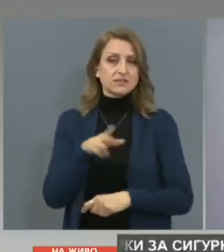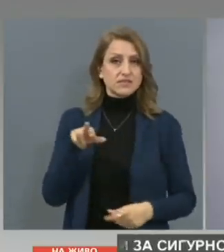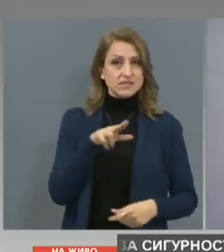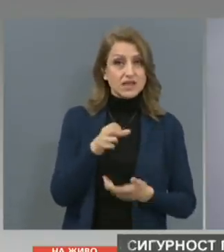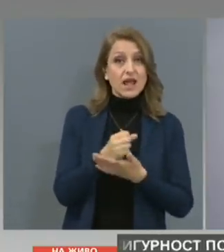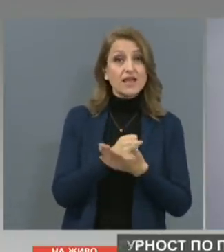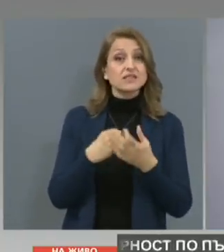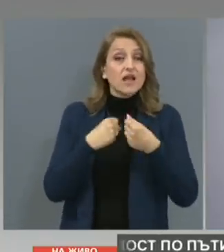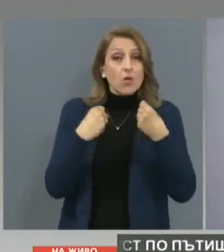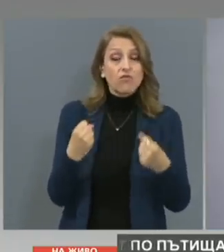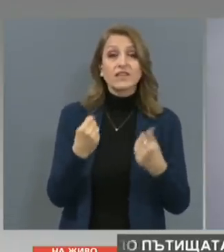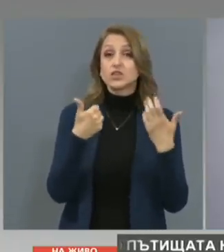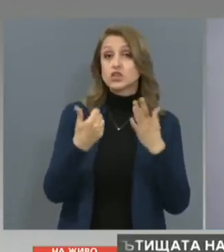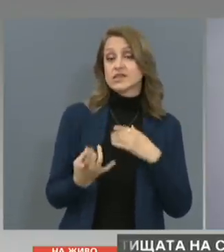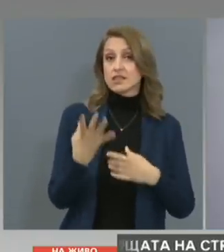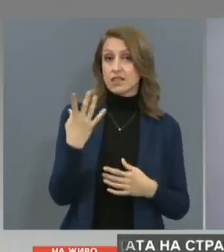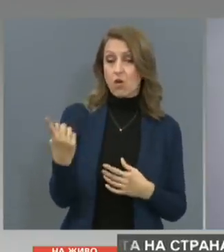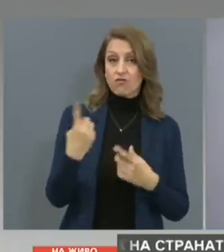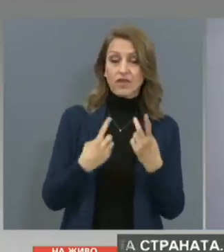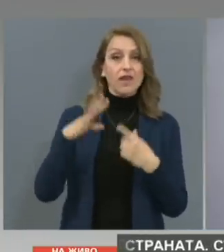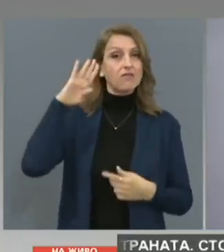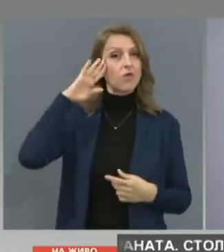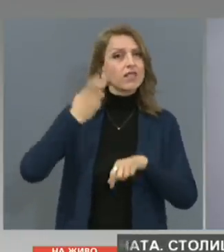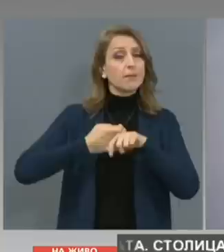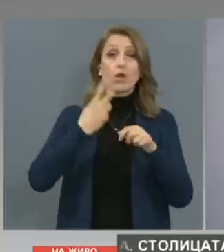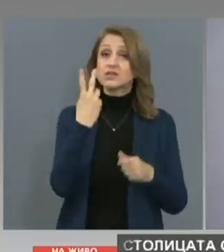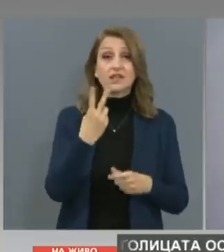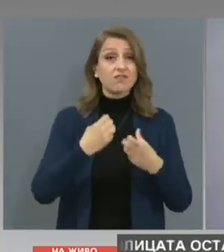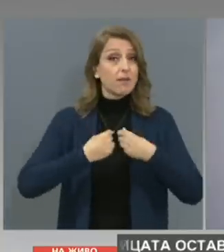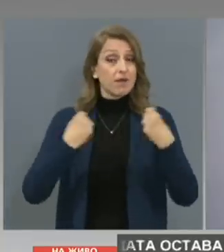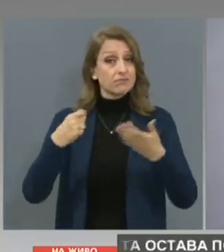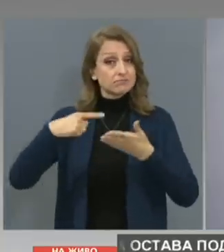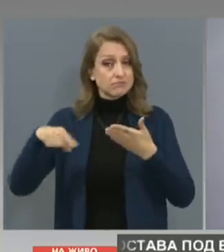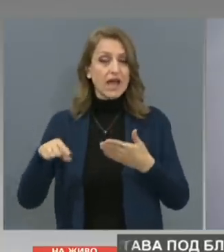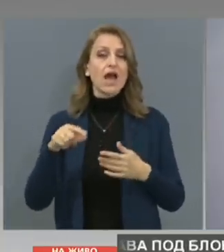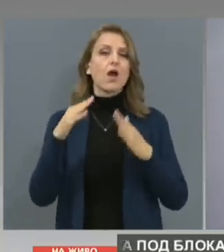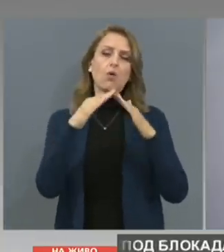Излекуваните са с 6 нови. В ВМА 2, амбулаторни 4,